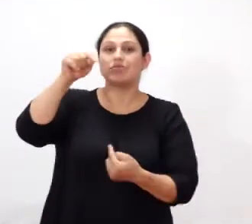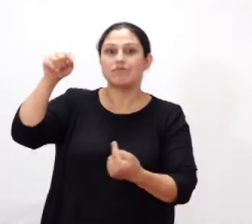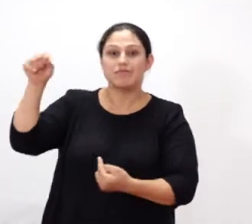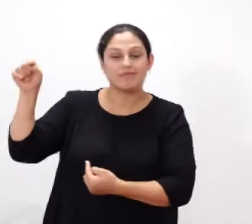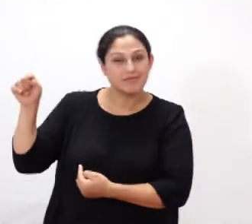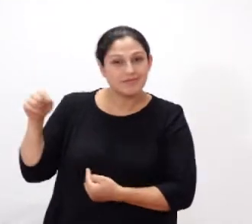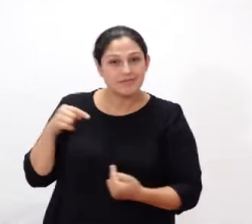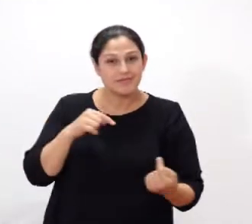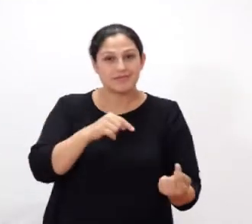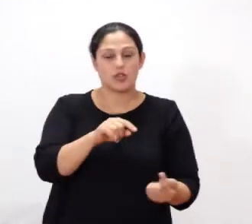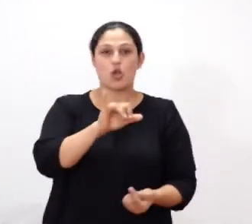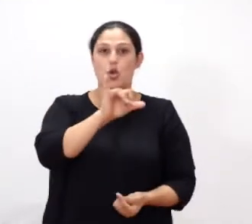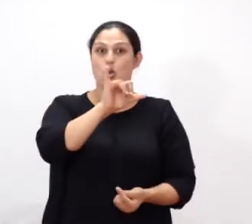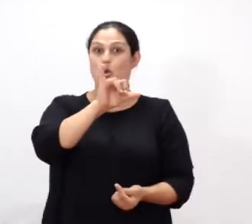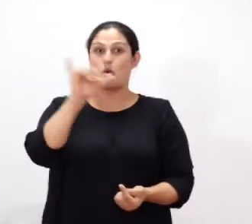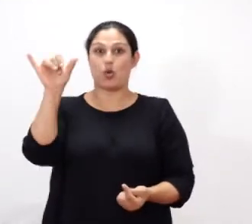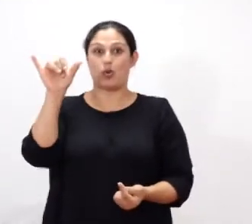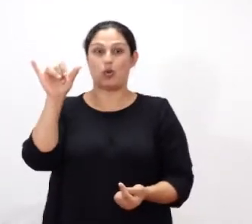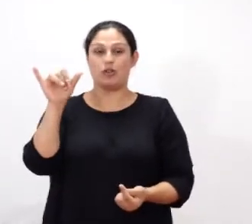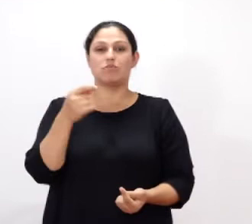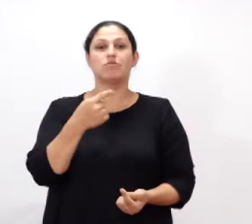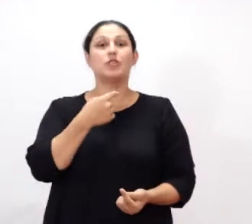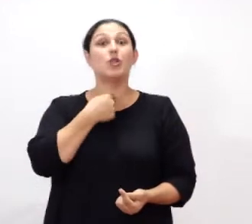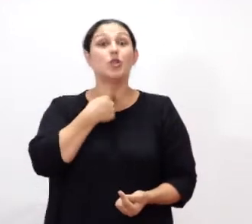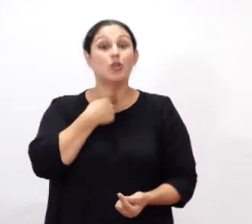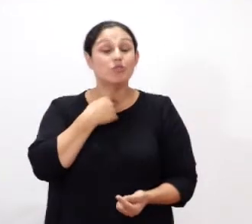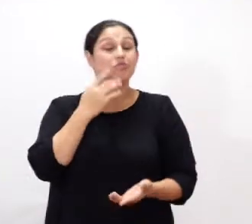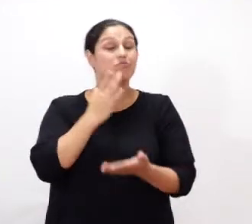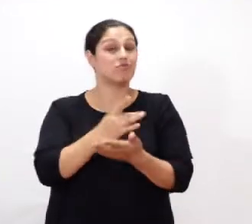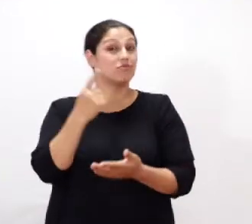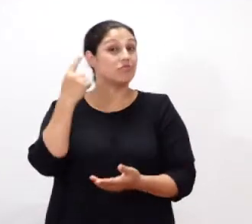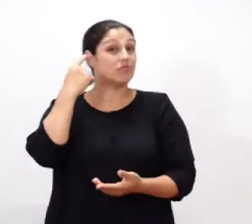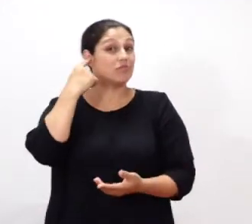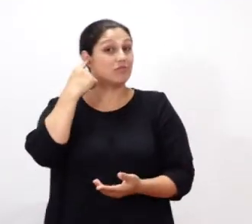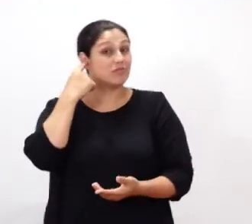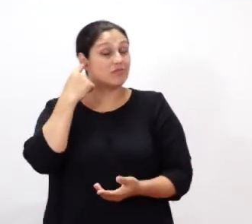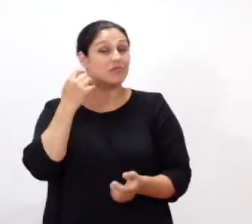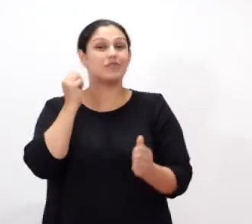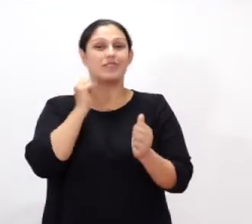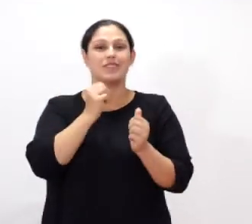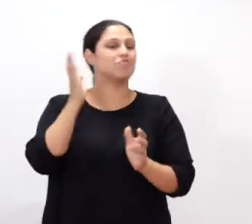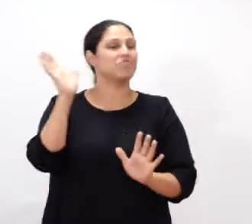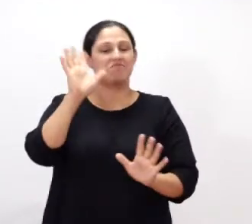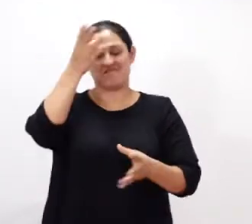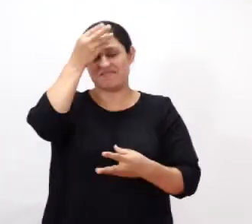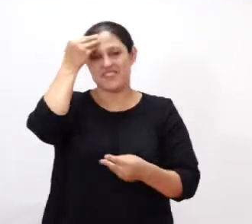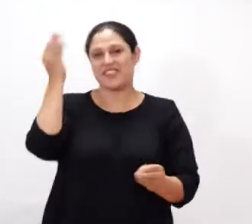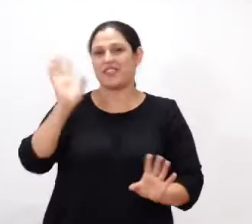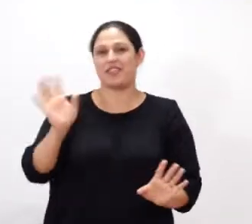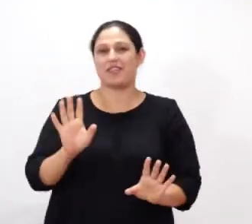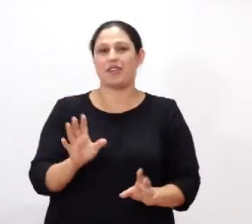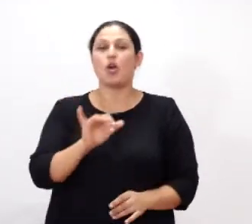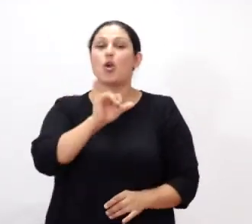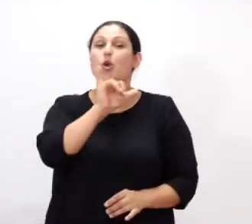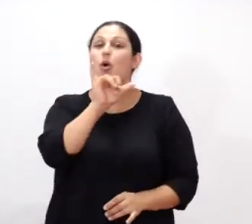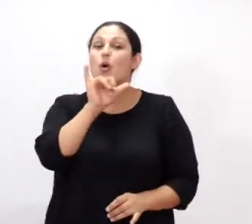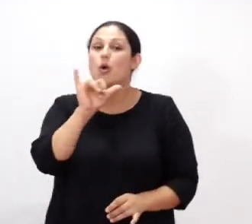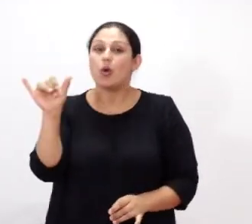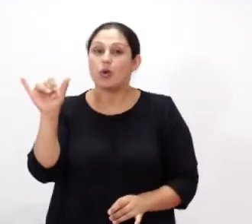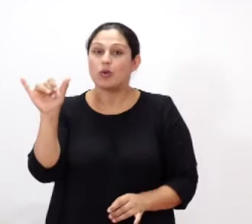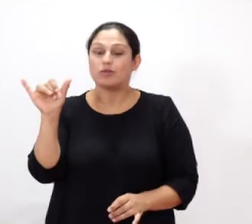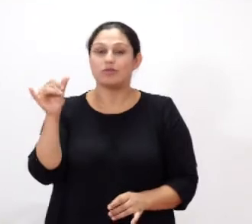نگاه است او در گلو و در گوش او کی شود فراموش او را که